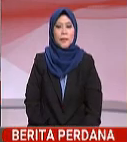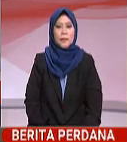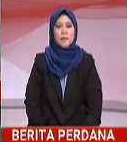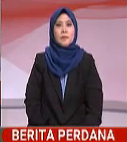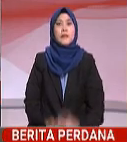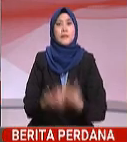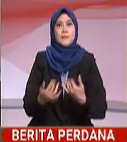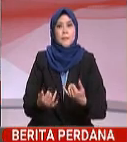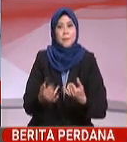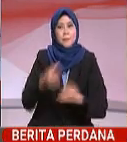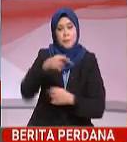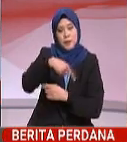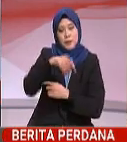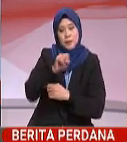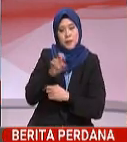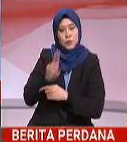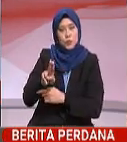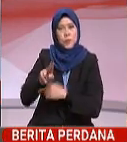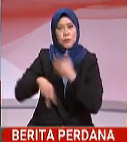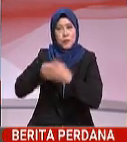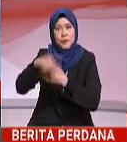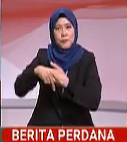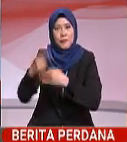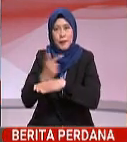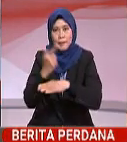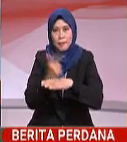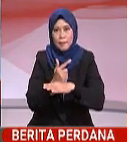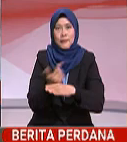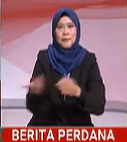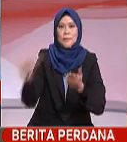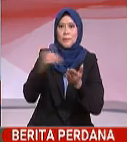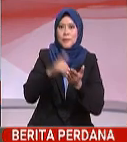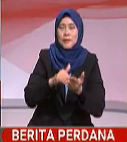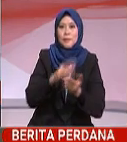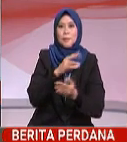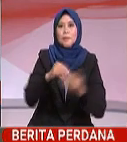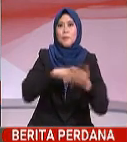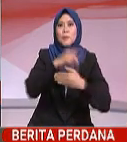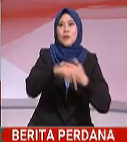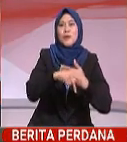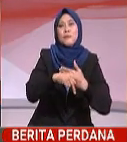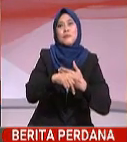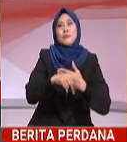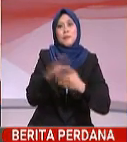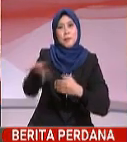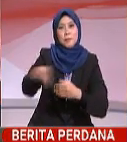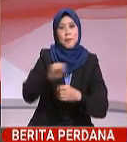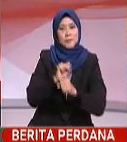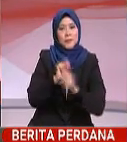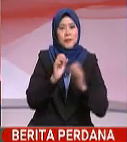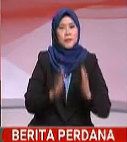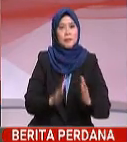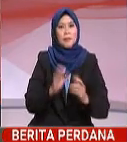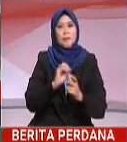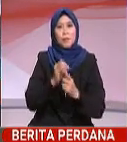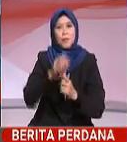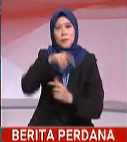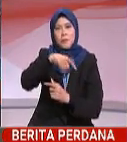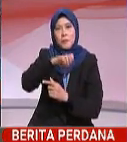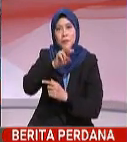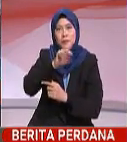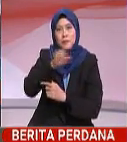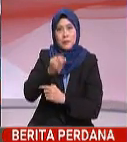Inisiatif lain seperti PSU, program latihan dan latihan semula serta program insentif pengambilan pekerja atau penjana